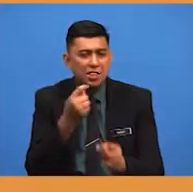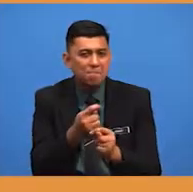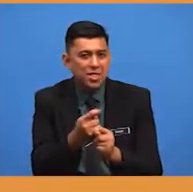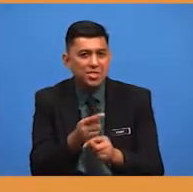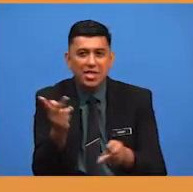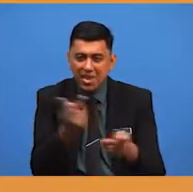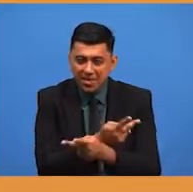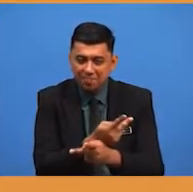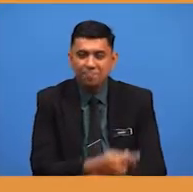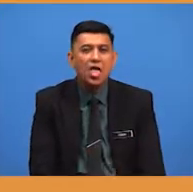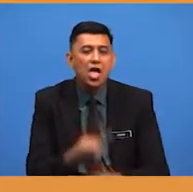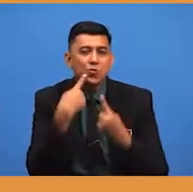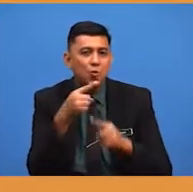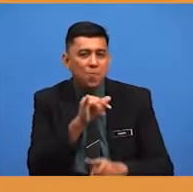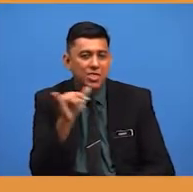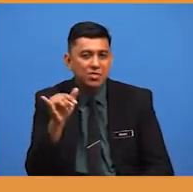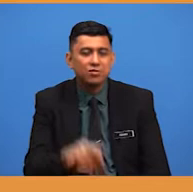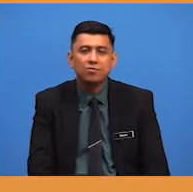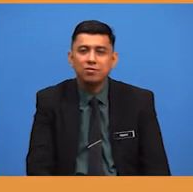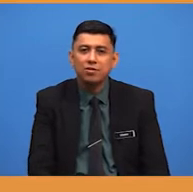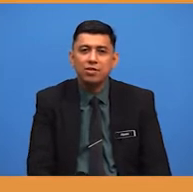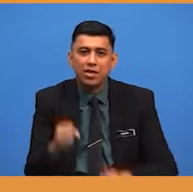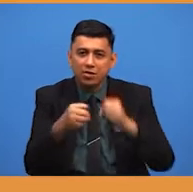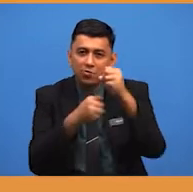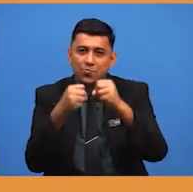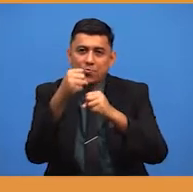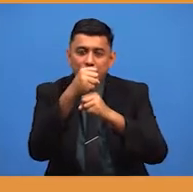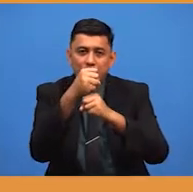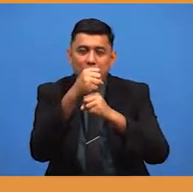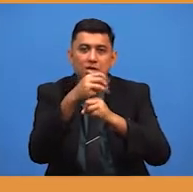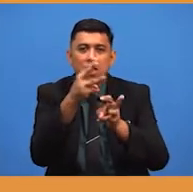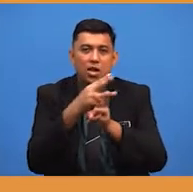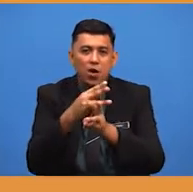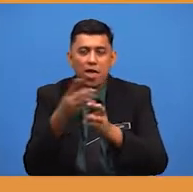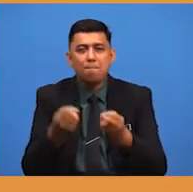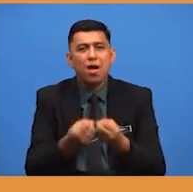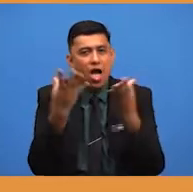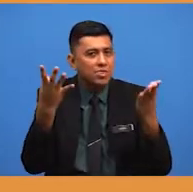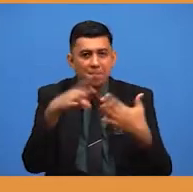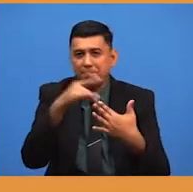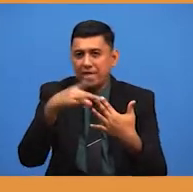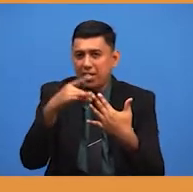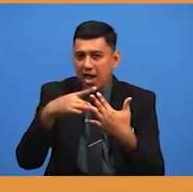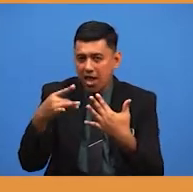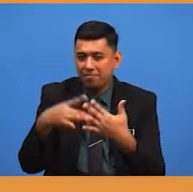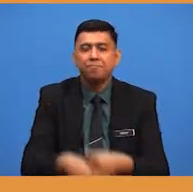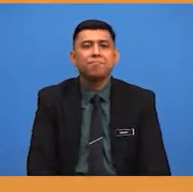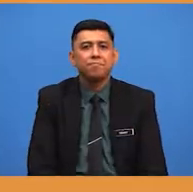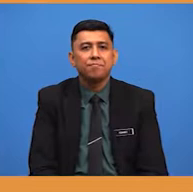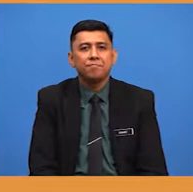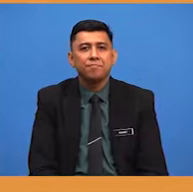Tepat sekali. Jawapannya ialah struktur kawalan pelbagai pilihan.